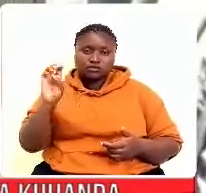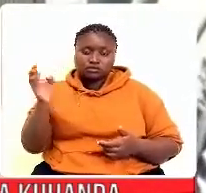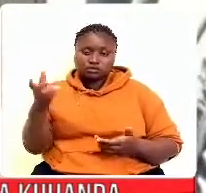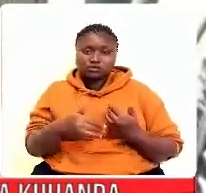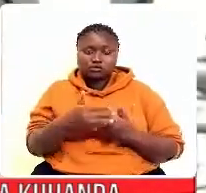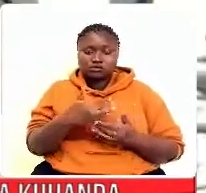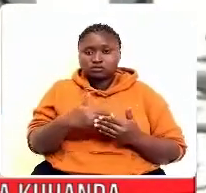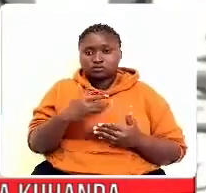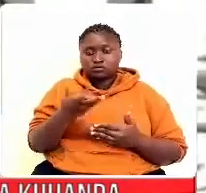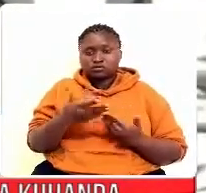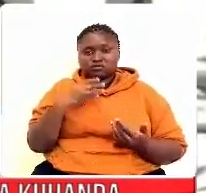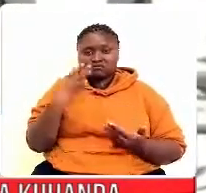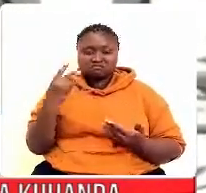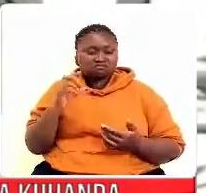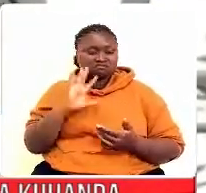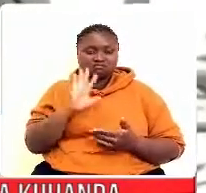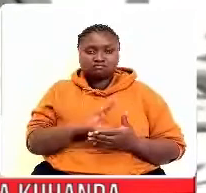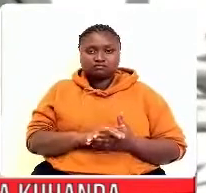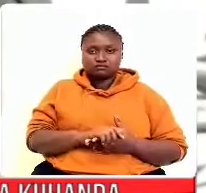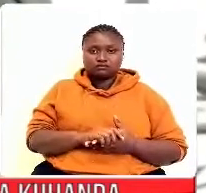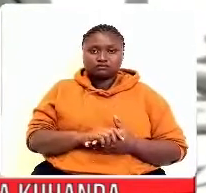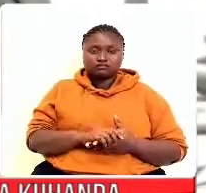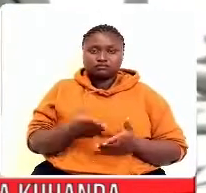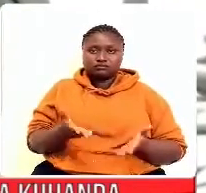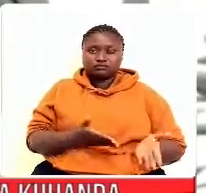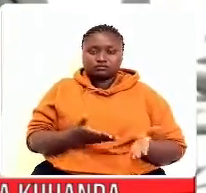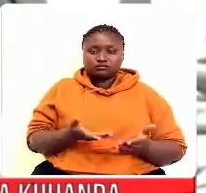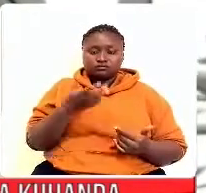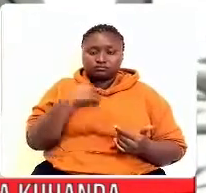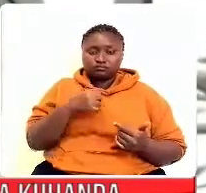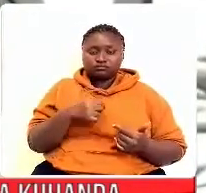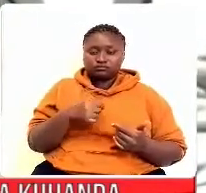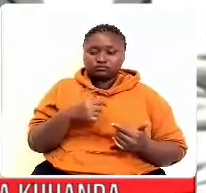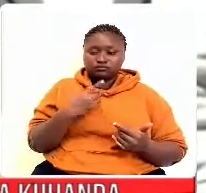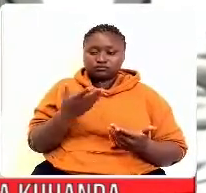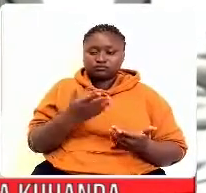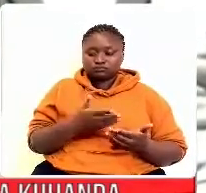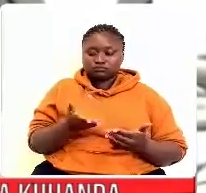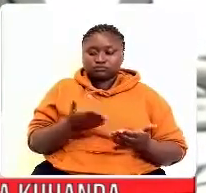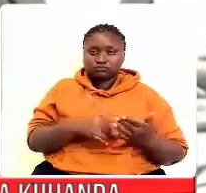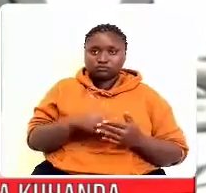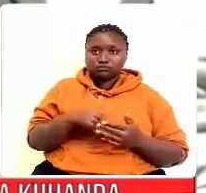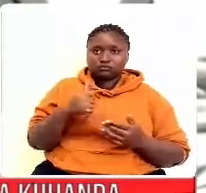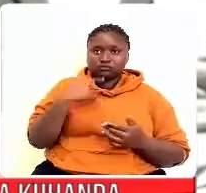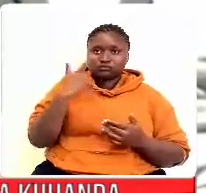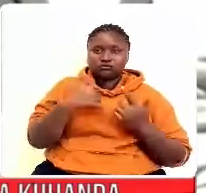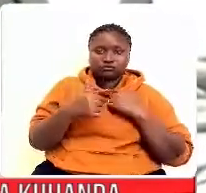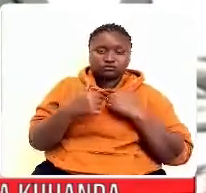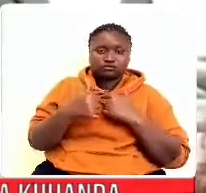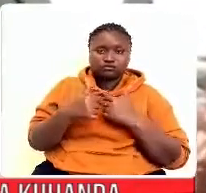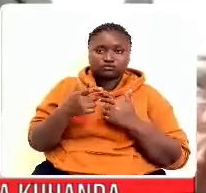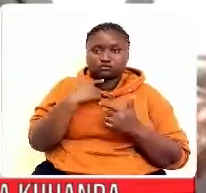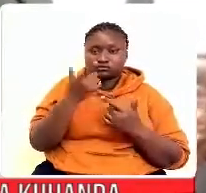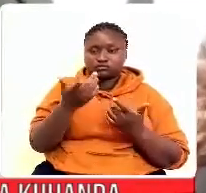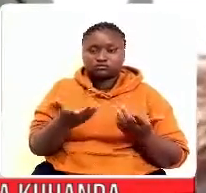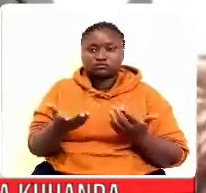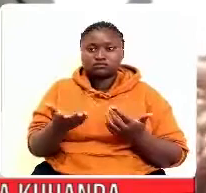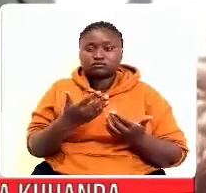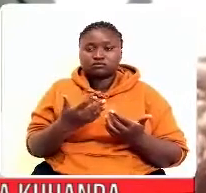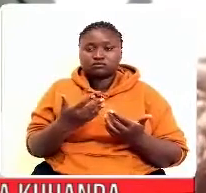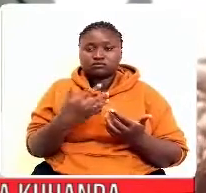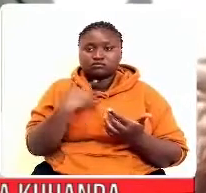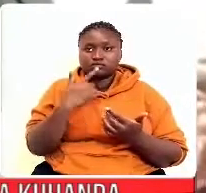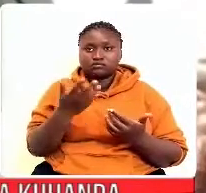kabisa, hakuna kitu. Kwa sasa tunafahamu chenye kinaendelea kwa ulimwengu wa nje na ile vita ya Russia, kwa hivyo inafaa